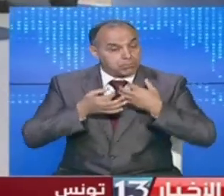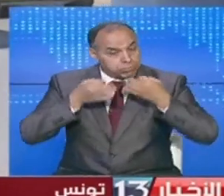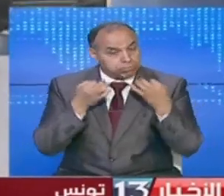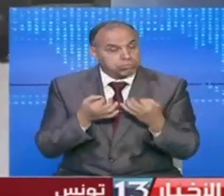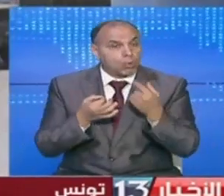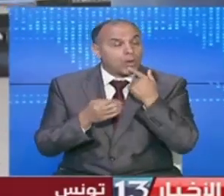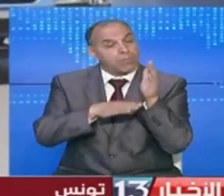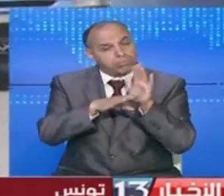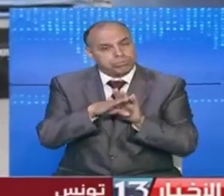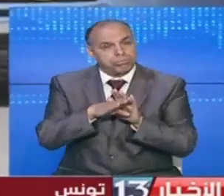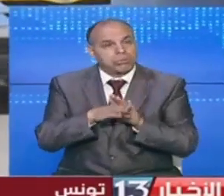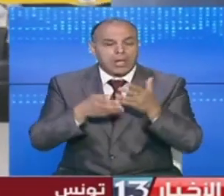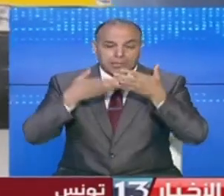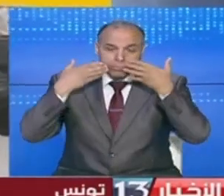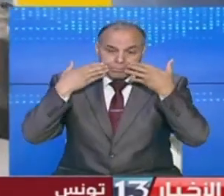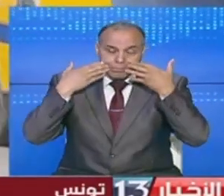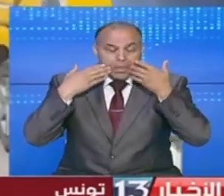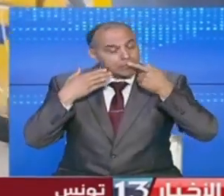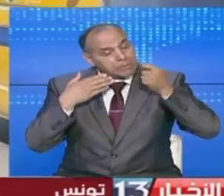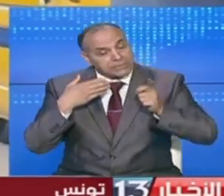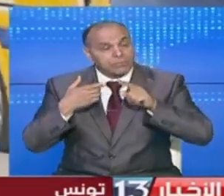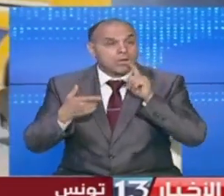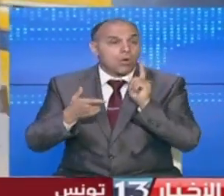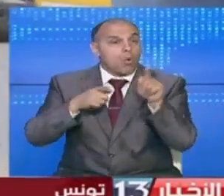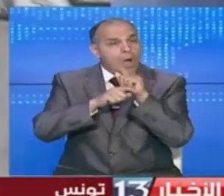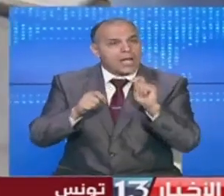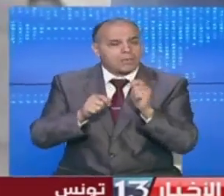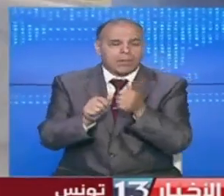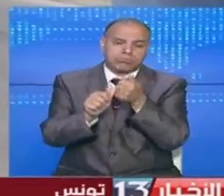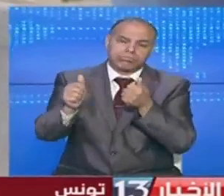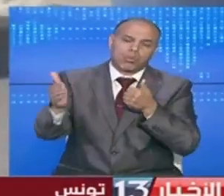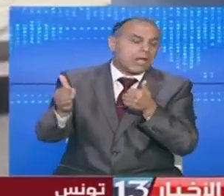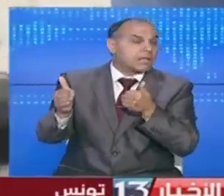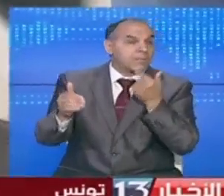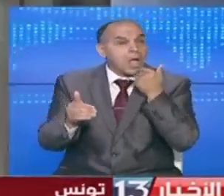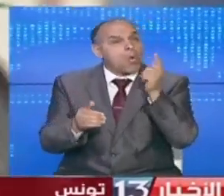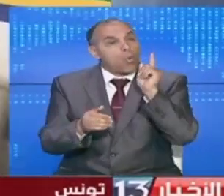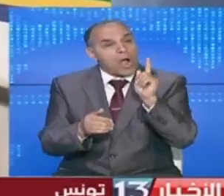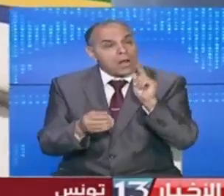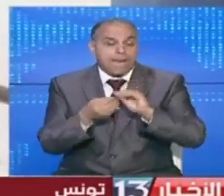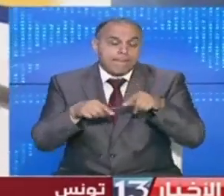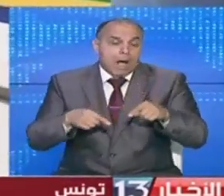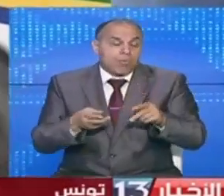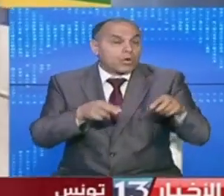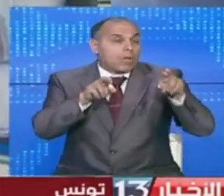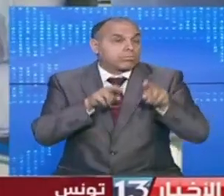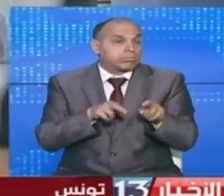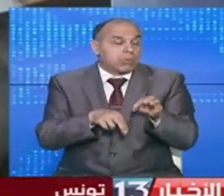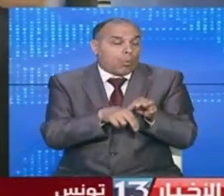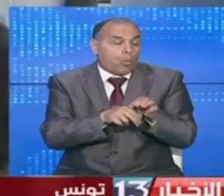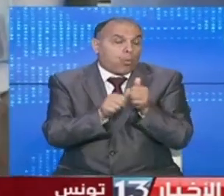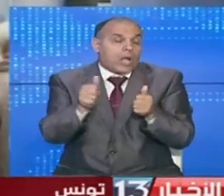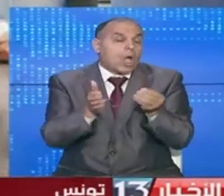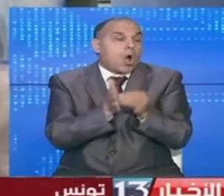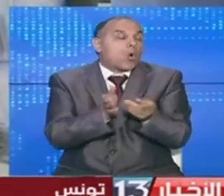بتعليم الوقاية وارتداء الكمامات بشكل إجباري واحترام التباعد الاجتماعي، وإلا فإن المخاوف من العودة إلى العزلة